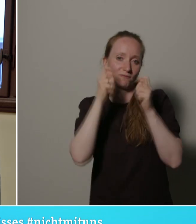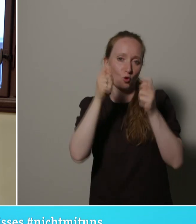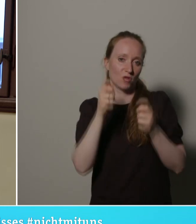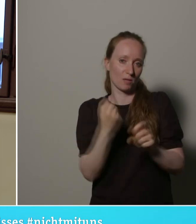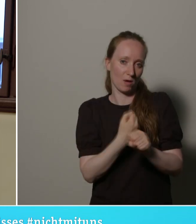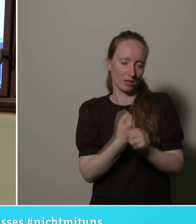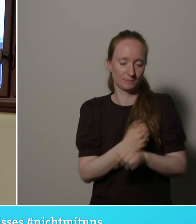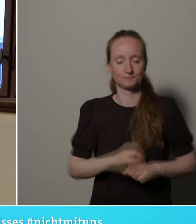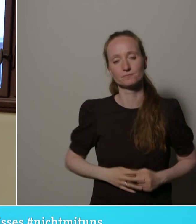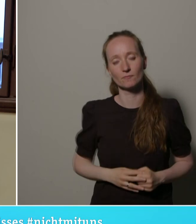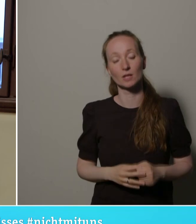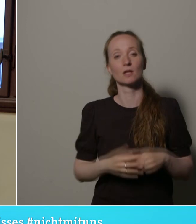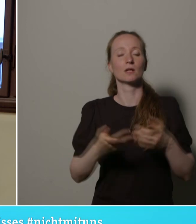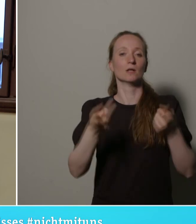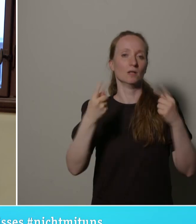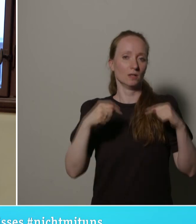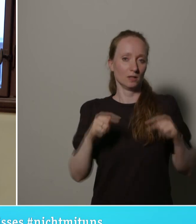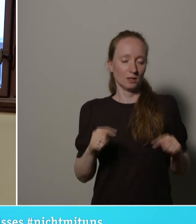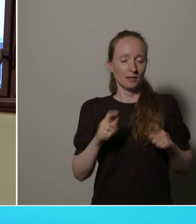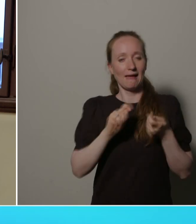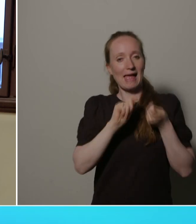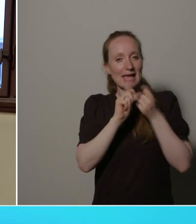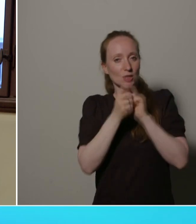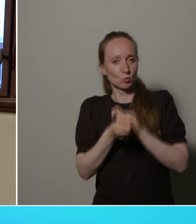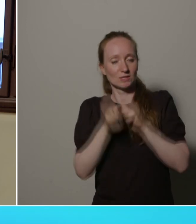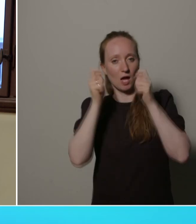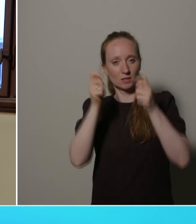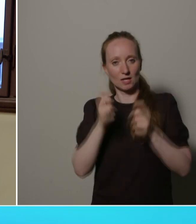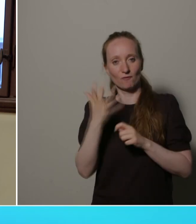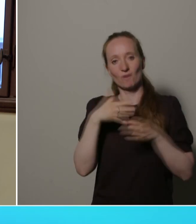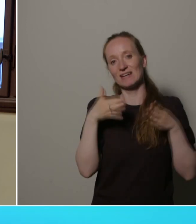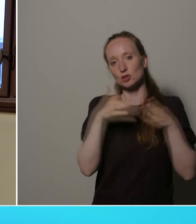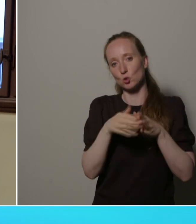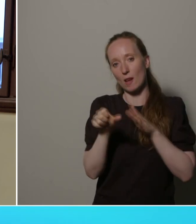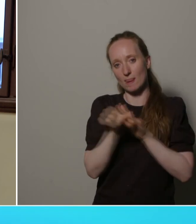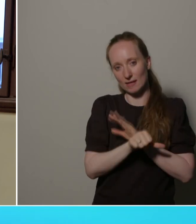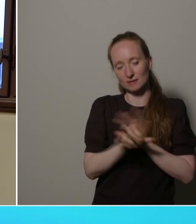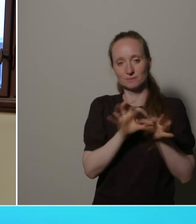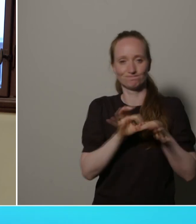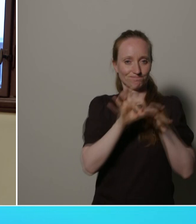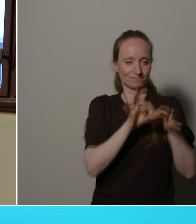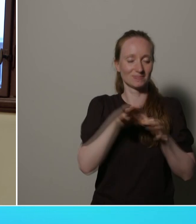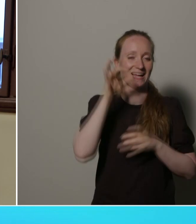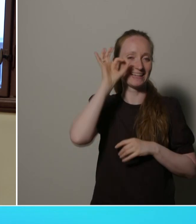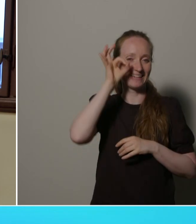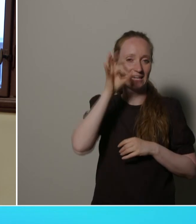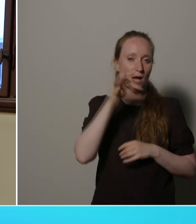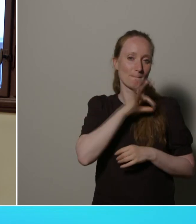Der Änderungsantrag der Fraktion Die Linke zur Jena Bonus